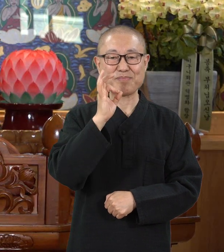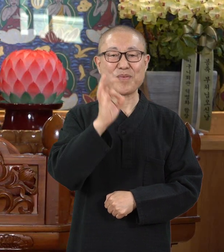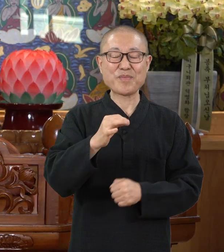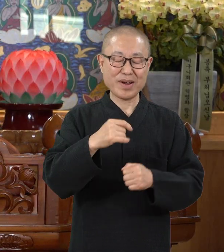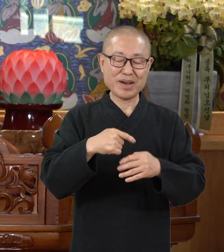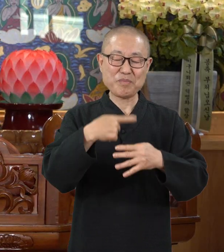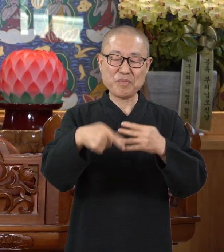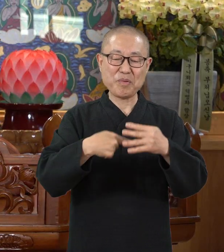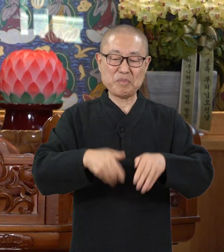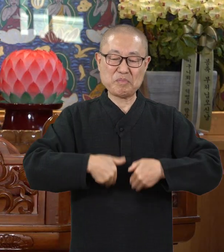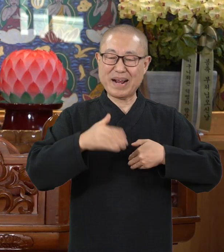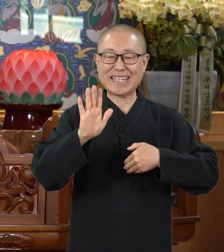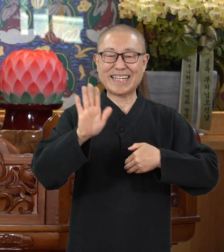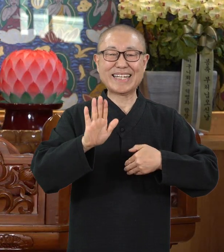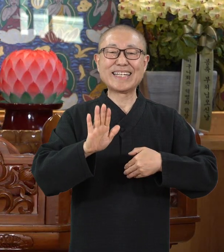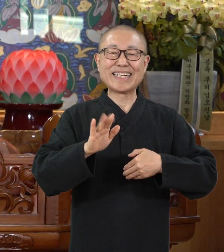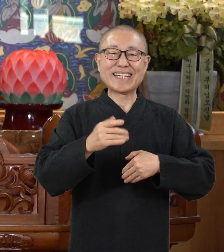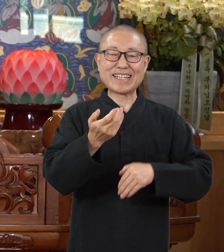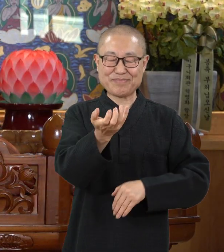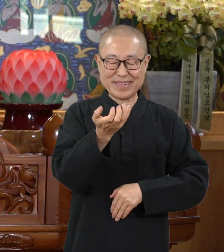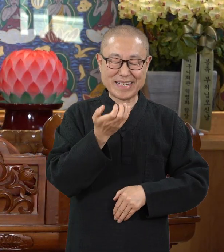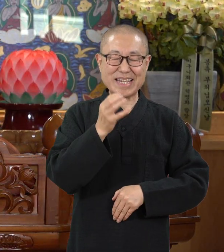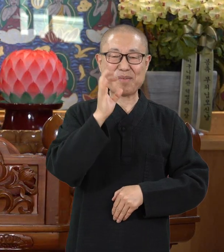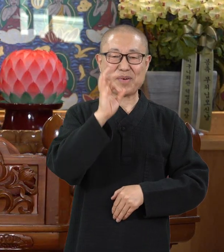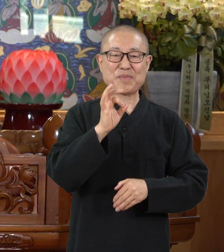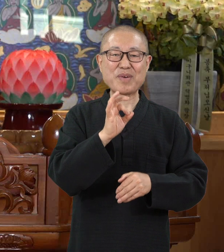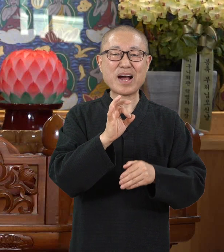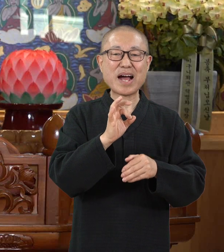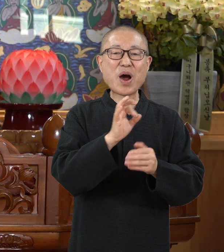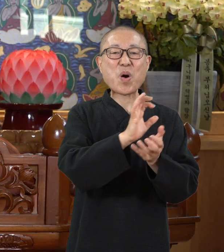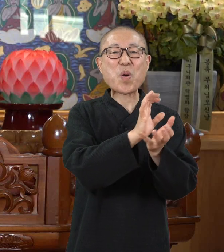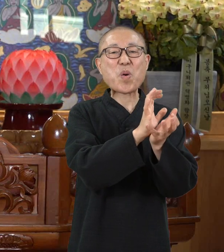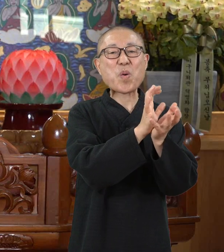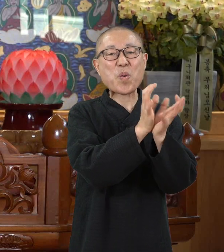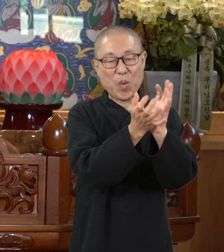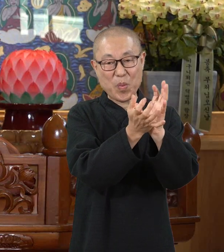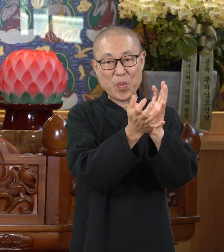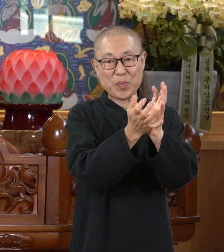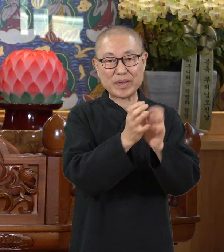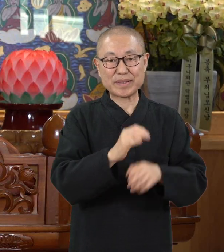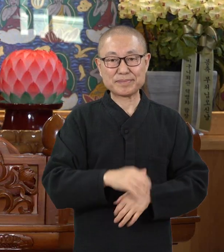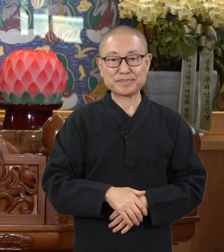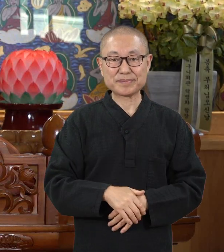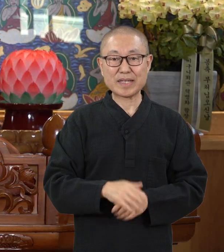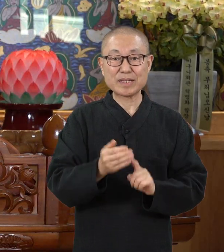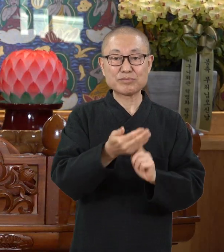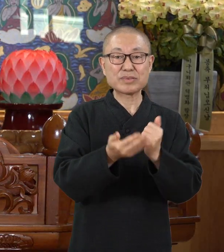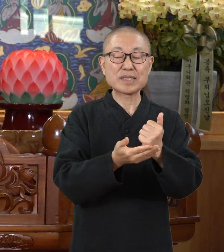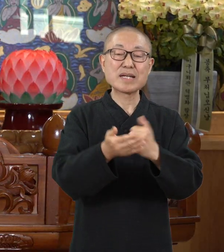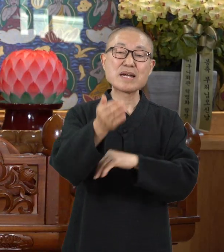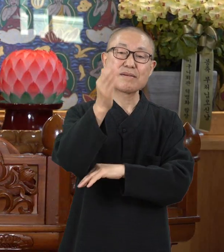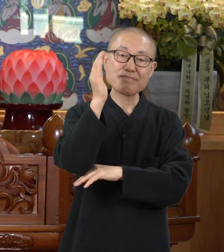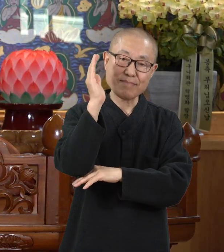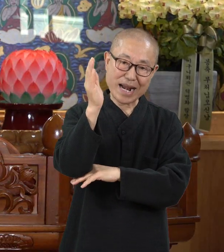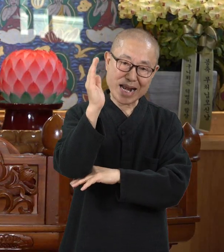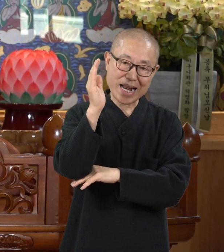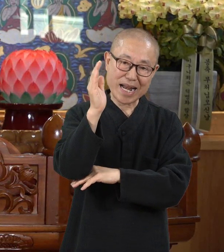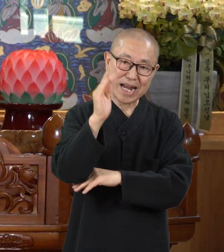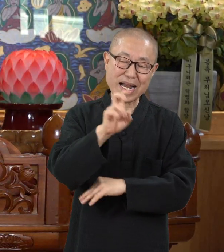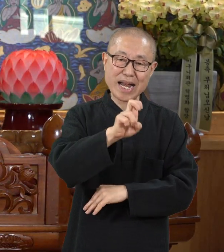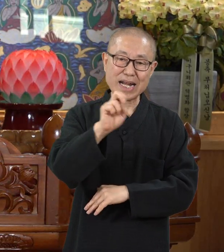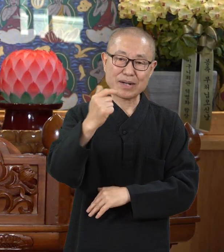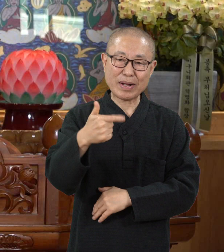봄도 아니니까 미리 본 정해년 봄빛 속에서 열애가 설하신